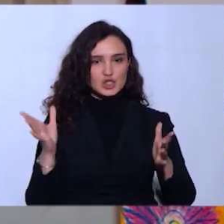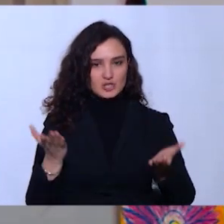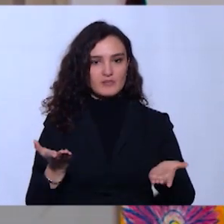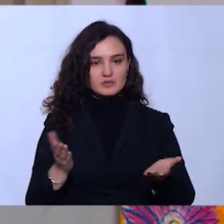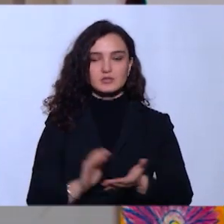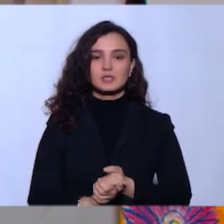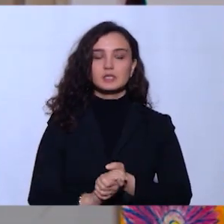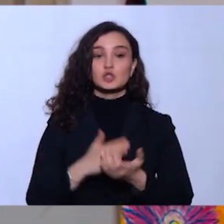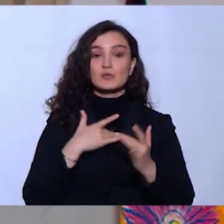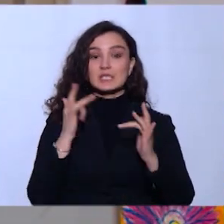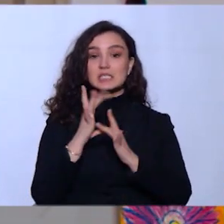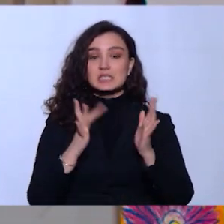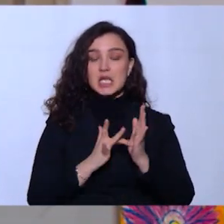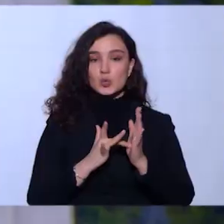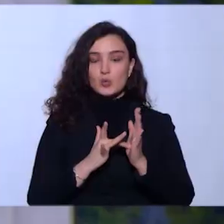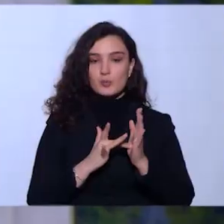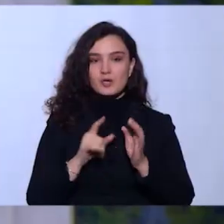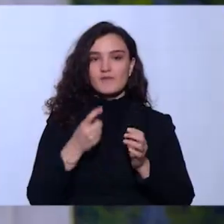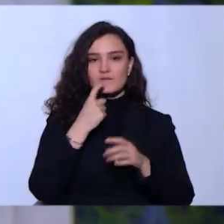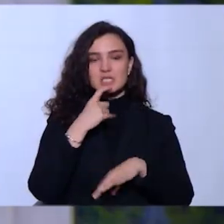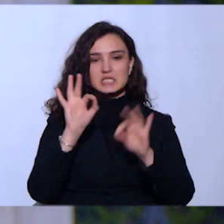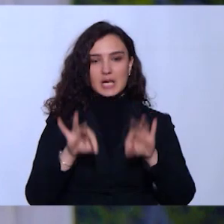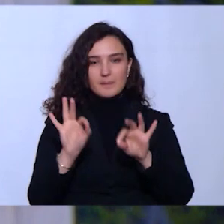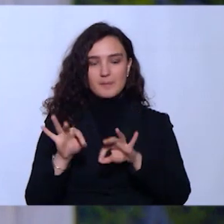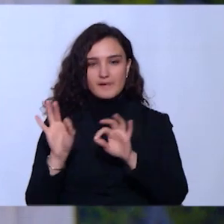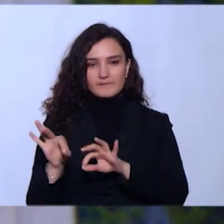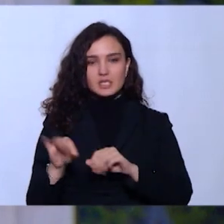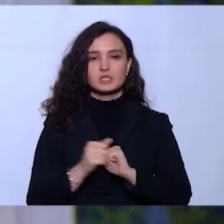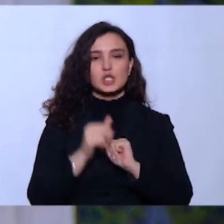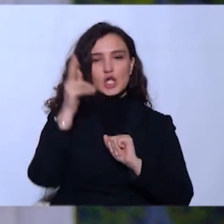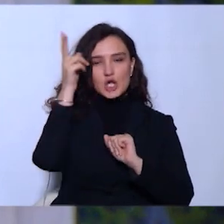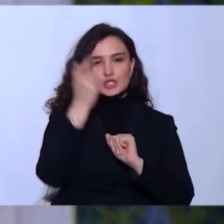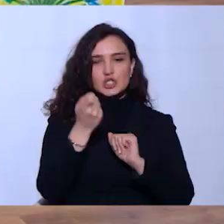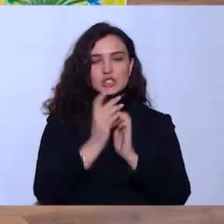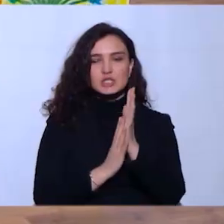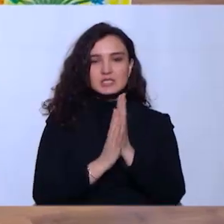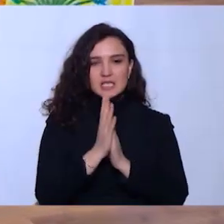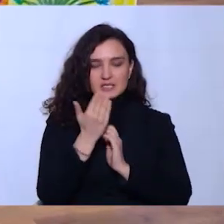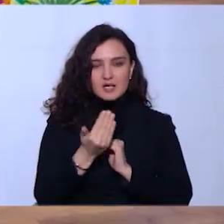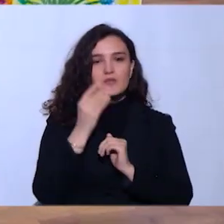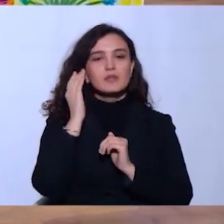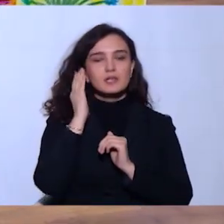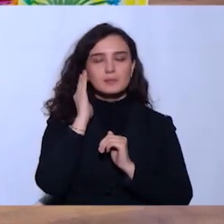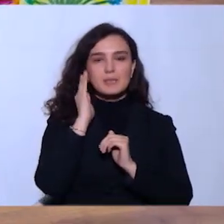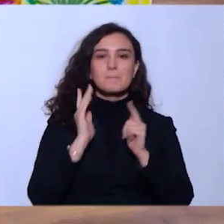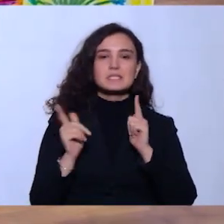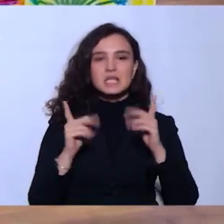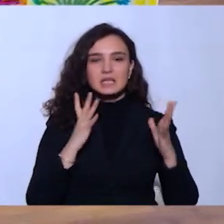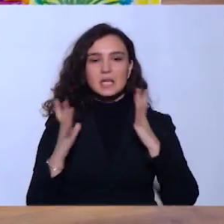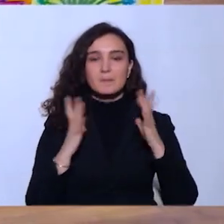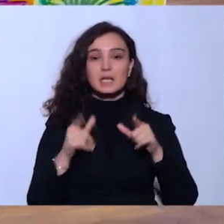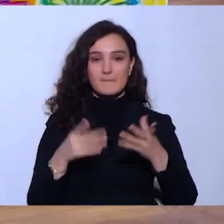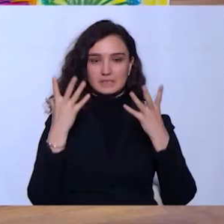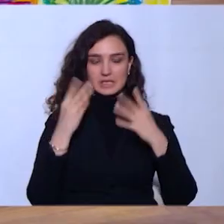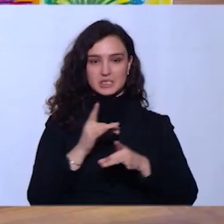ჩვენ ქრისტიანები ღებავენ კვერცხებს, ჯეჯილს თესავენ, რაღაცნაირად ემზადებიან ამ დღეს.